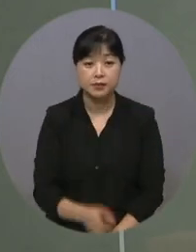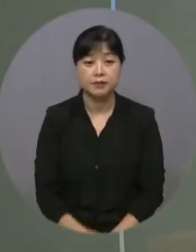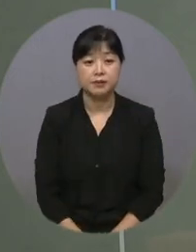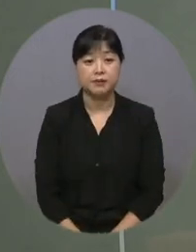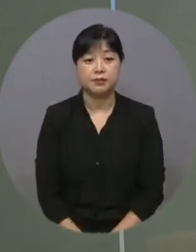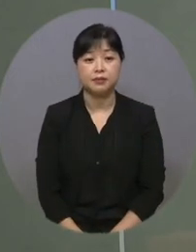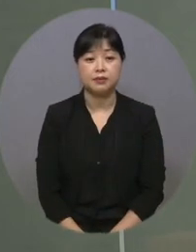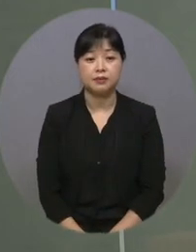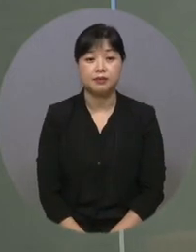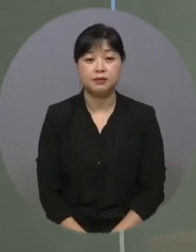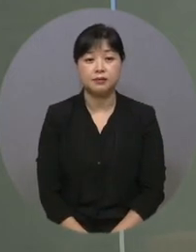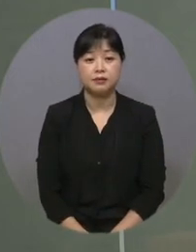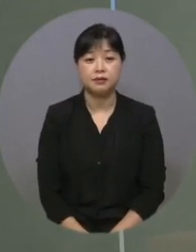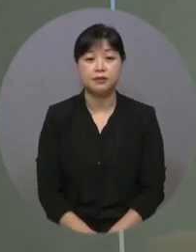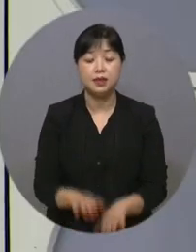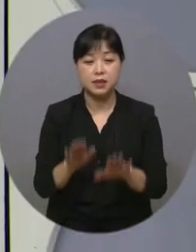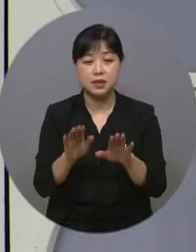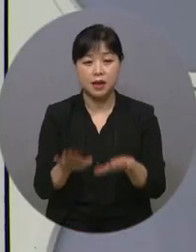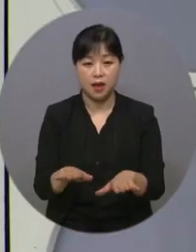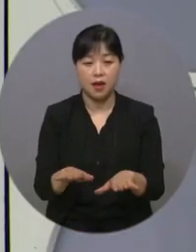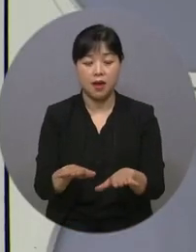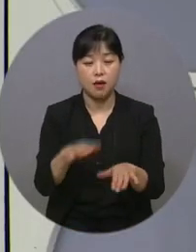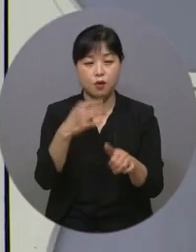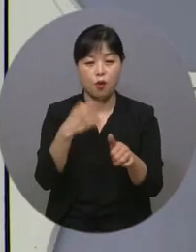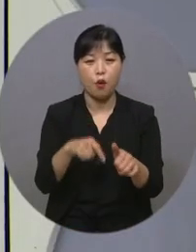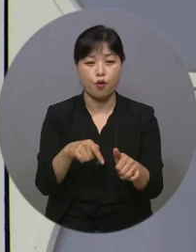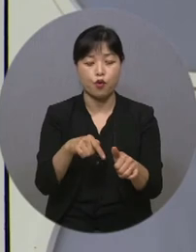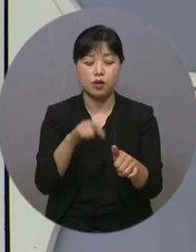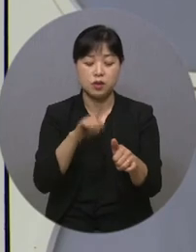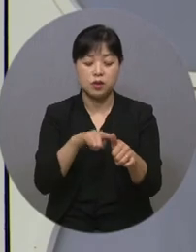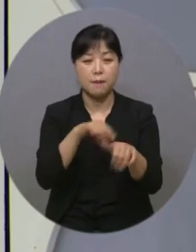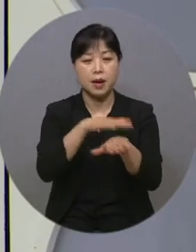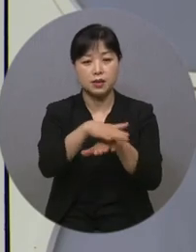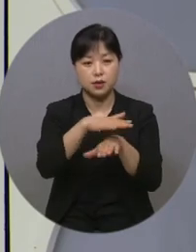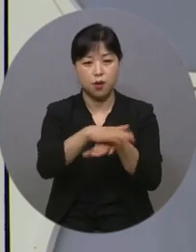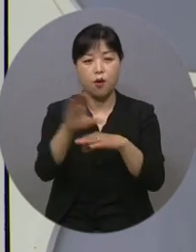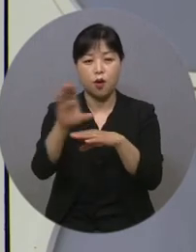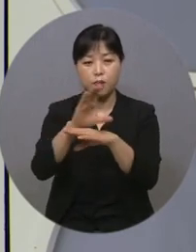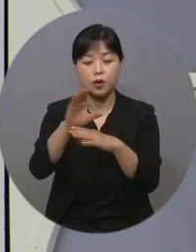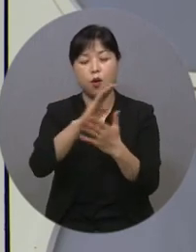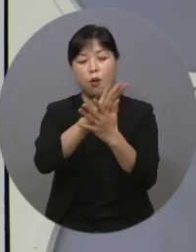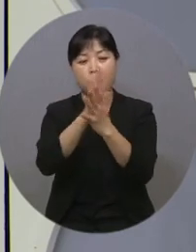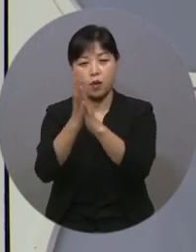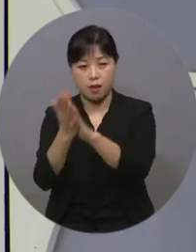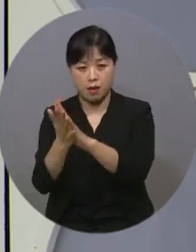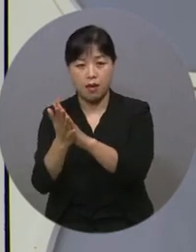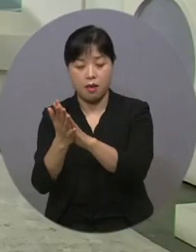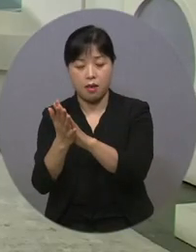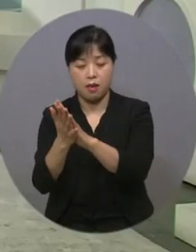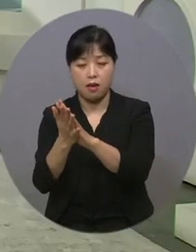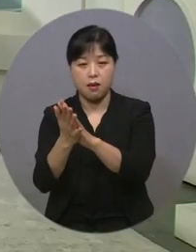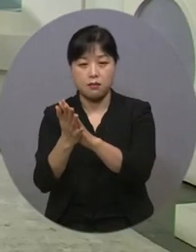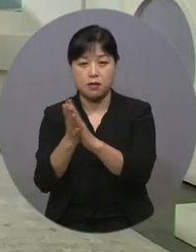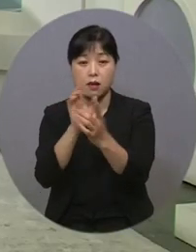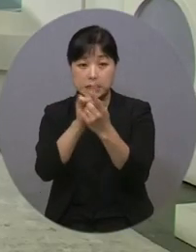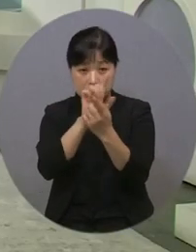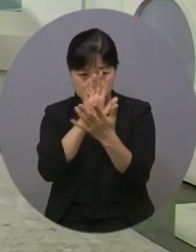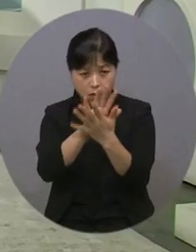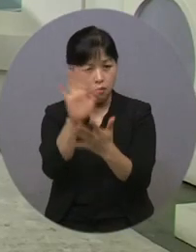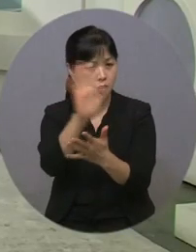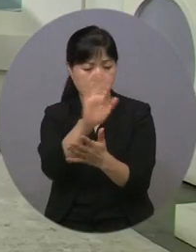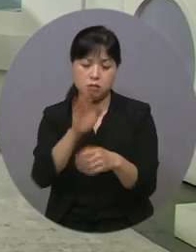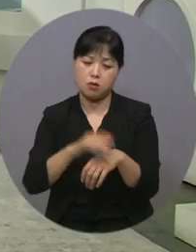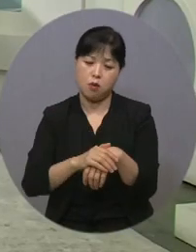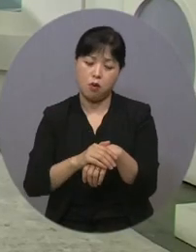그건 그야말로 컴퓨터로 완전히 대면하지 않고 교사가 가르쳐주는 그런